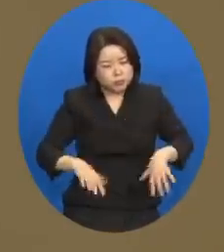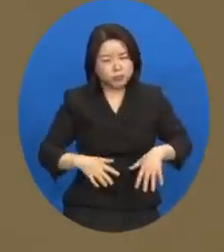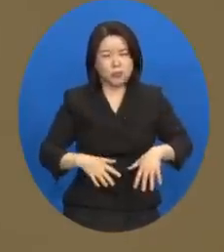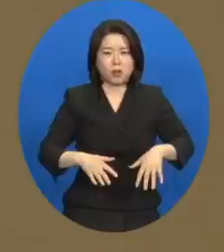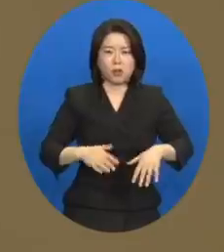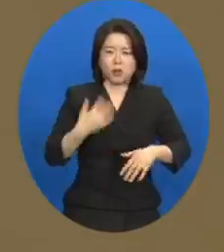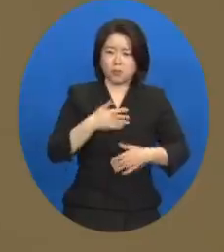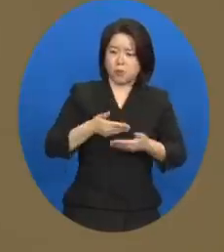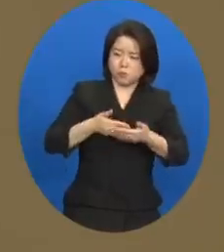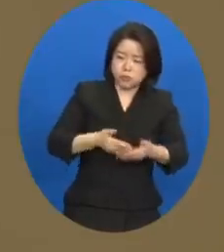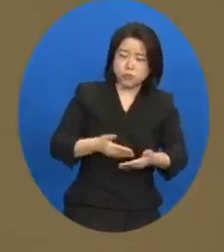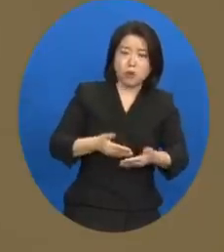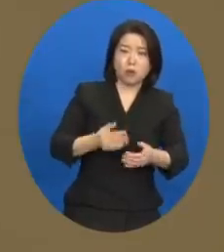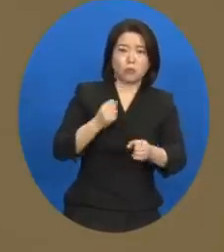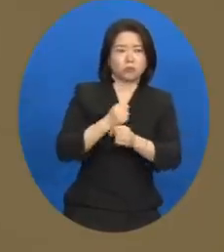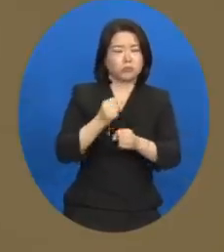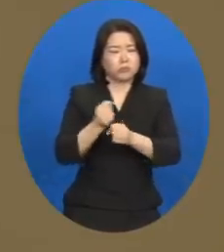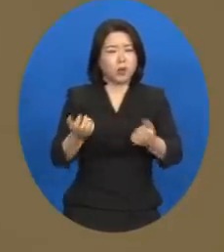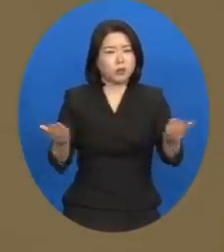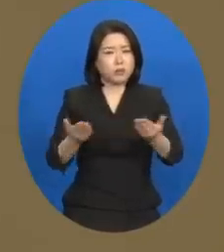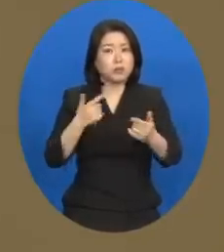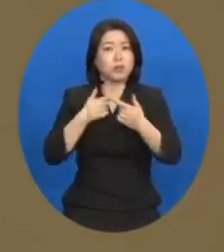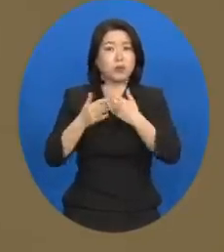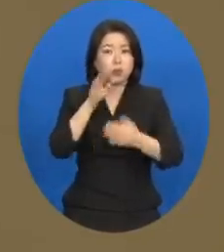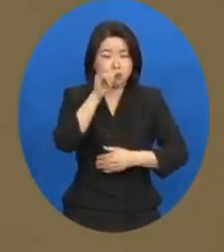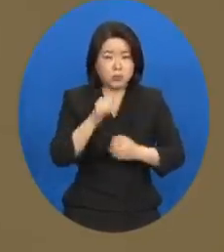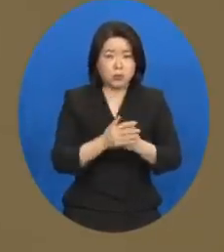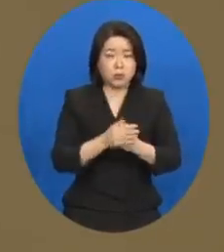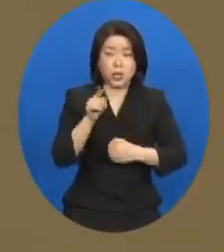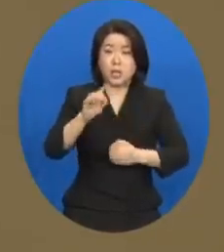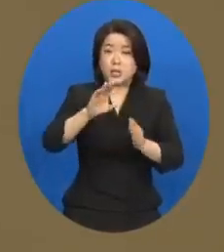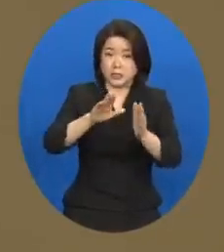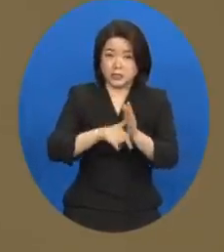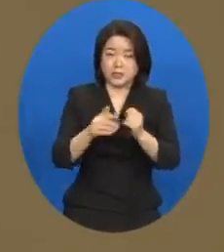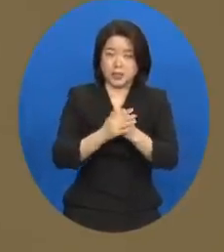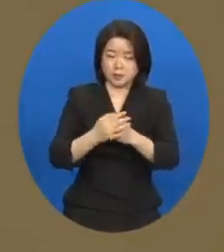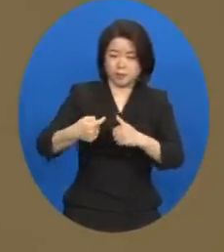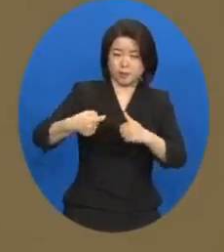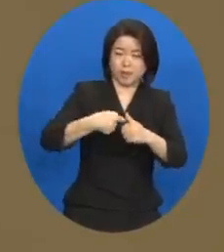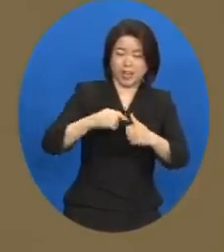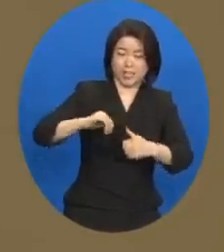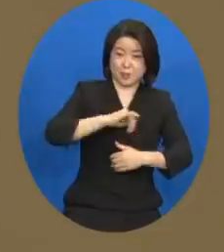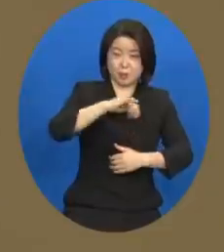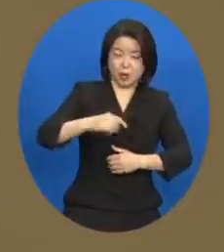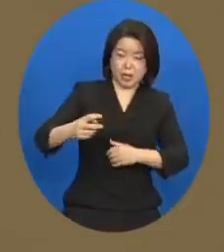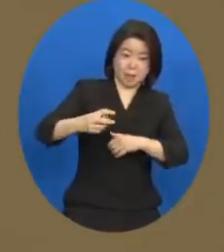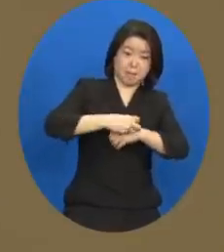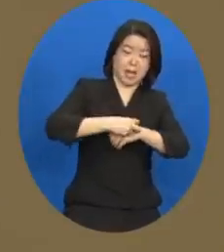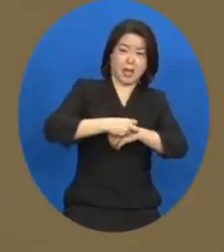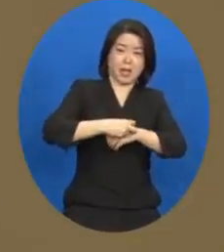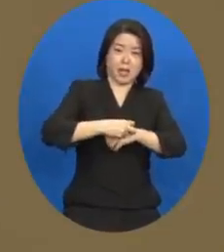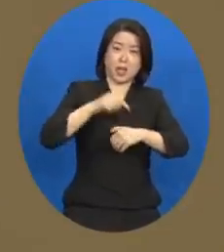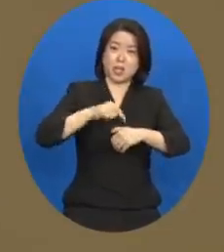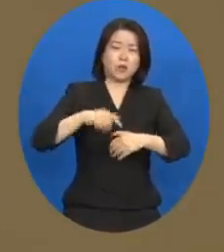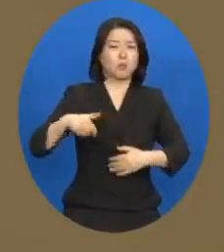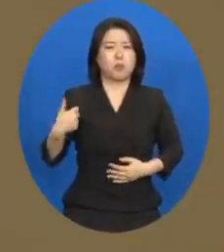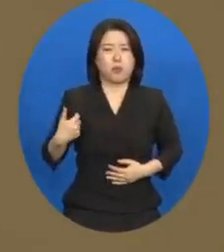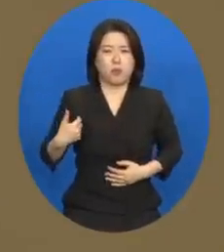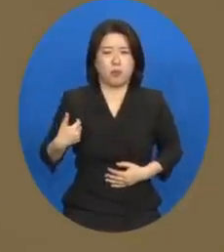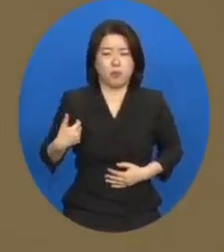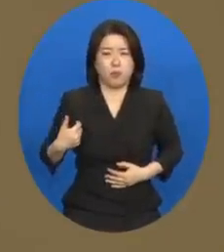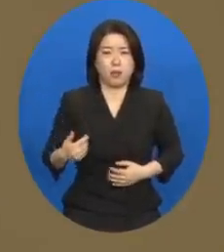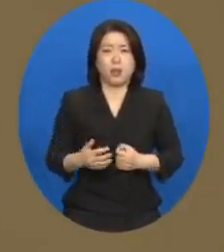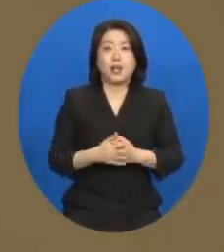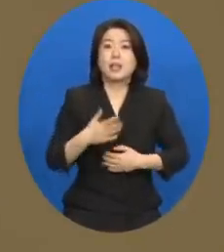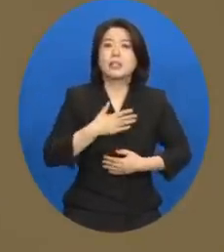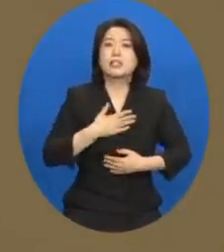그런 당황스러운 일을 겪었습니다. 그때 살인 진드기에 물려있는 상태였는데 전혀 몰랐죠.